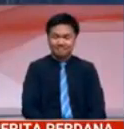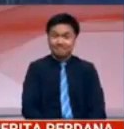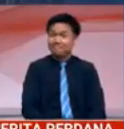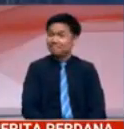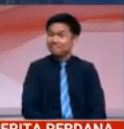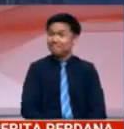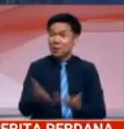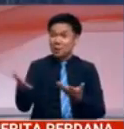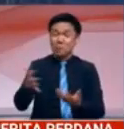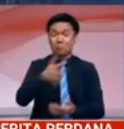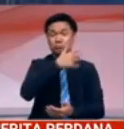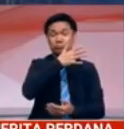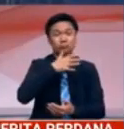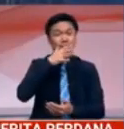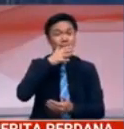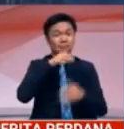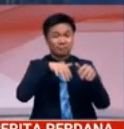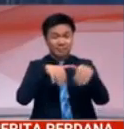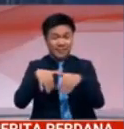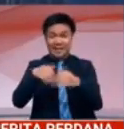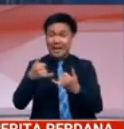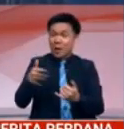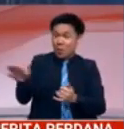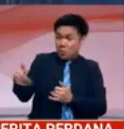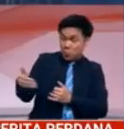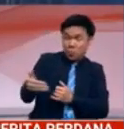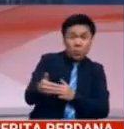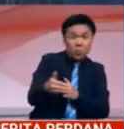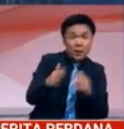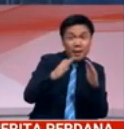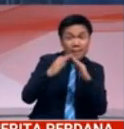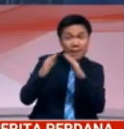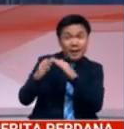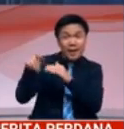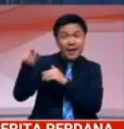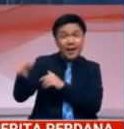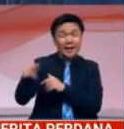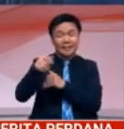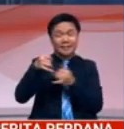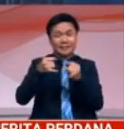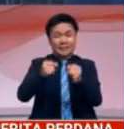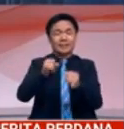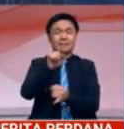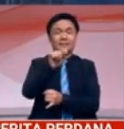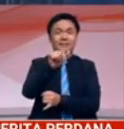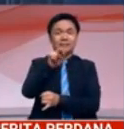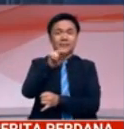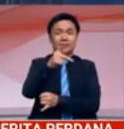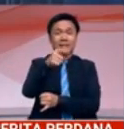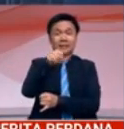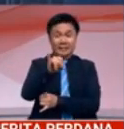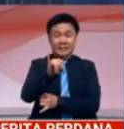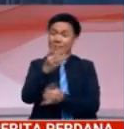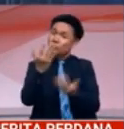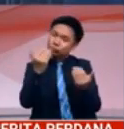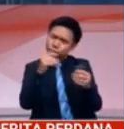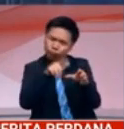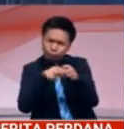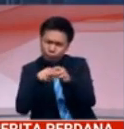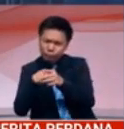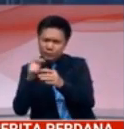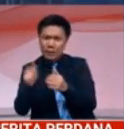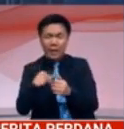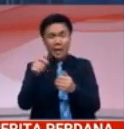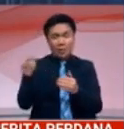Baik, itu kisah pertanian bandar dan ini pula nelayan bandar di Pengkalan Nelayan Jalan Tangki Klang Selangor mempelawa syarikat korporat untuk